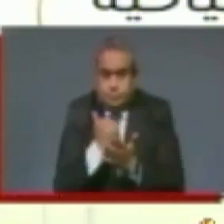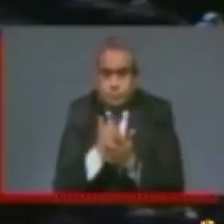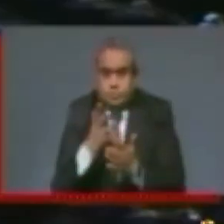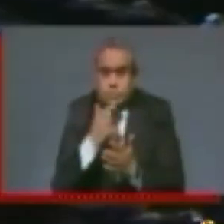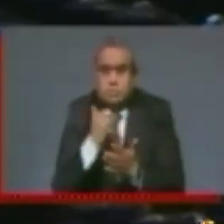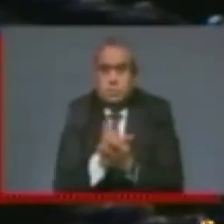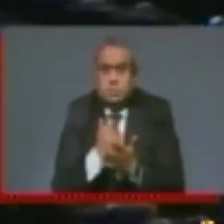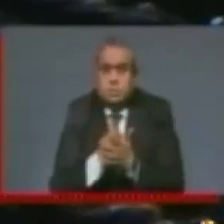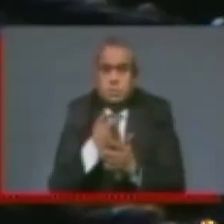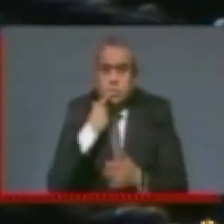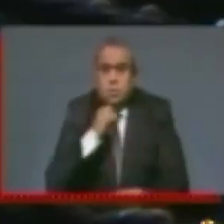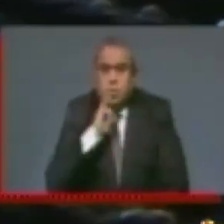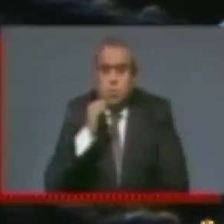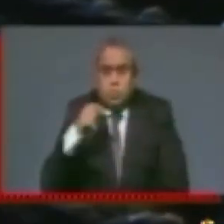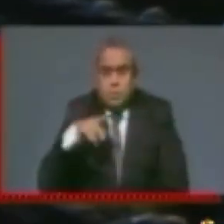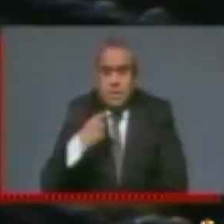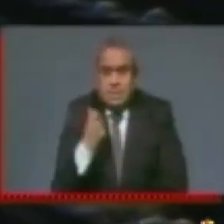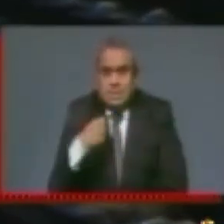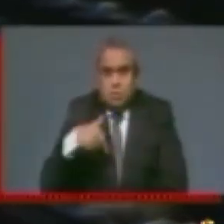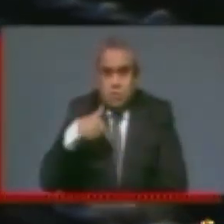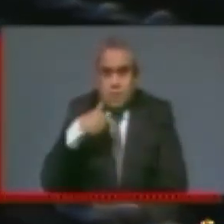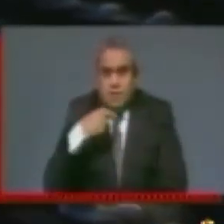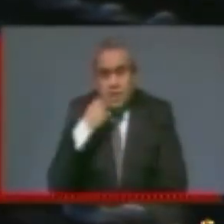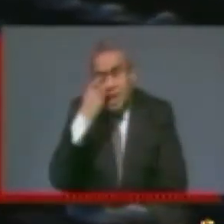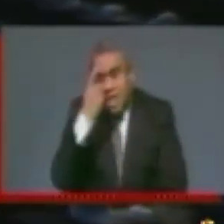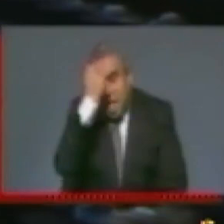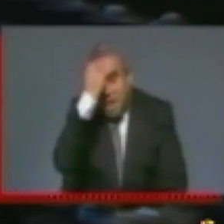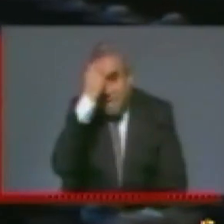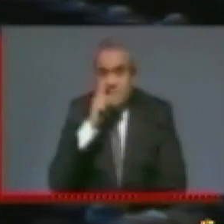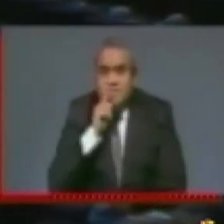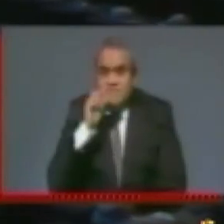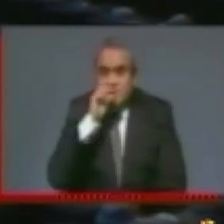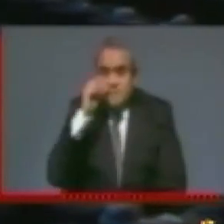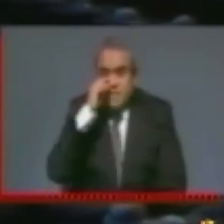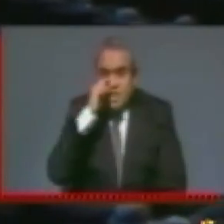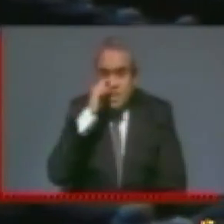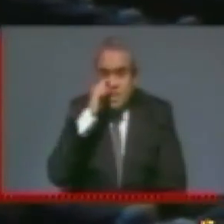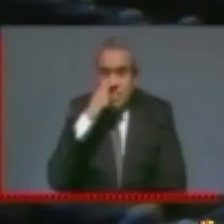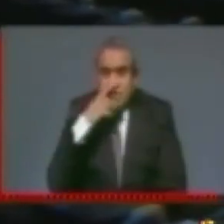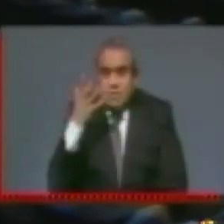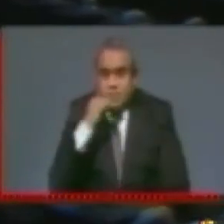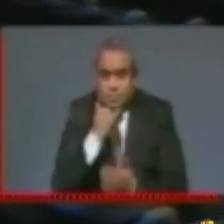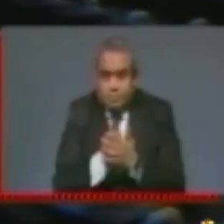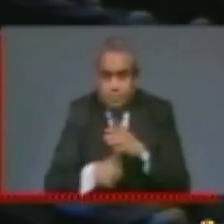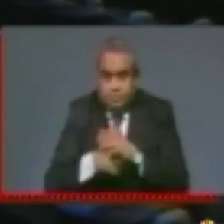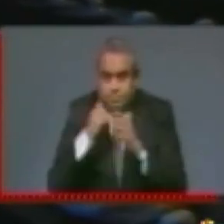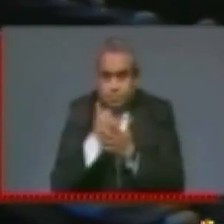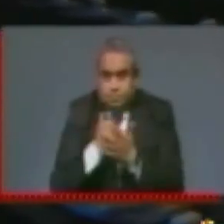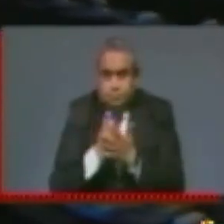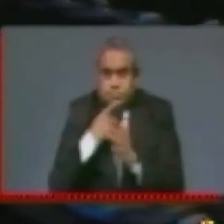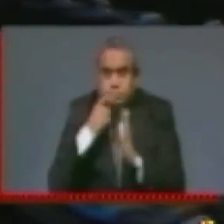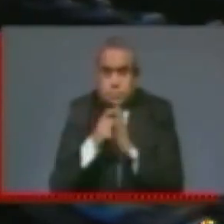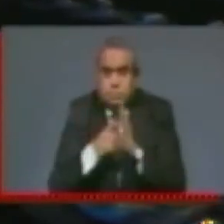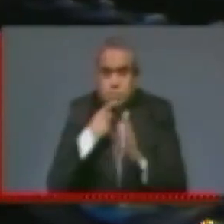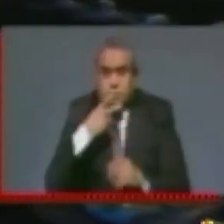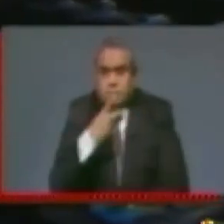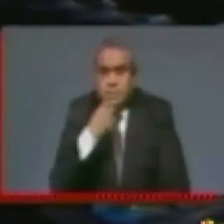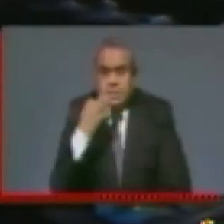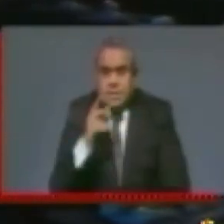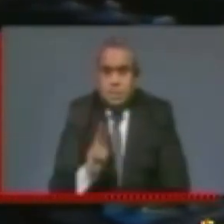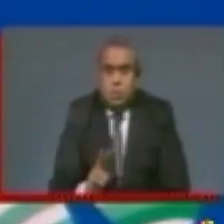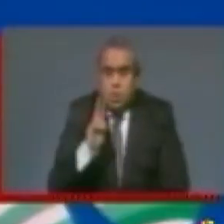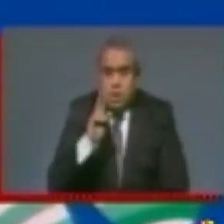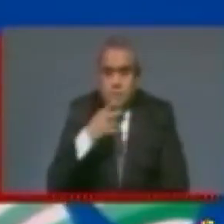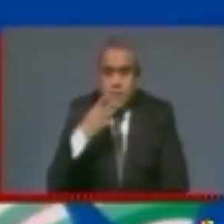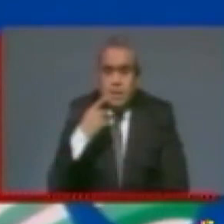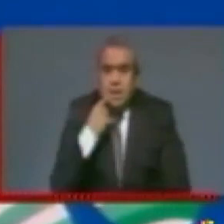576 الف فدان هذا العام لوحده الحقيقه اتزرع طبقا للحصر منهم 243 الف فدان